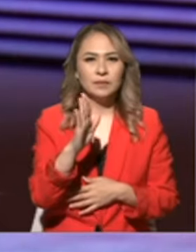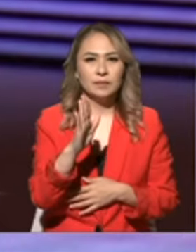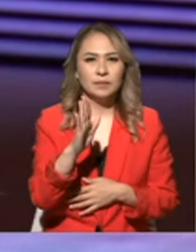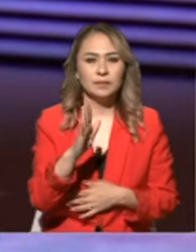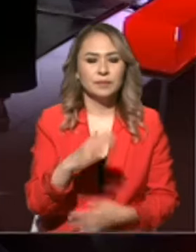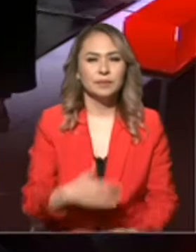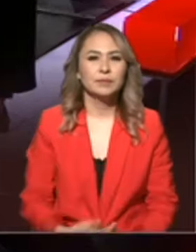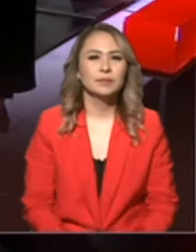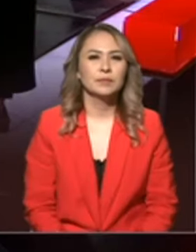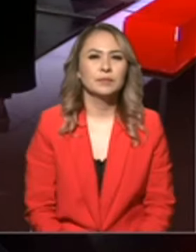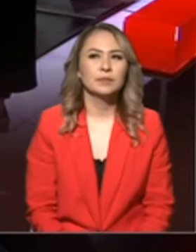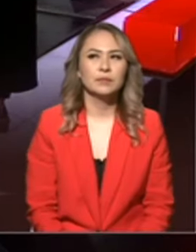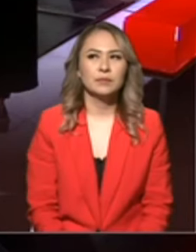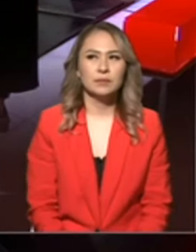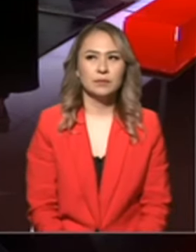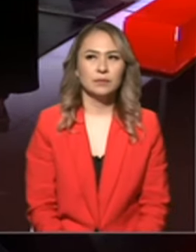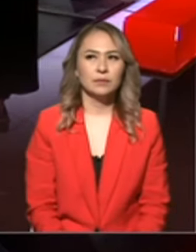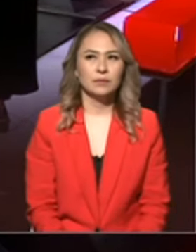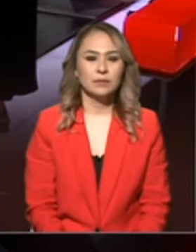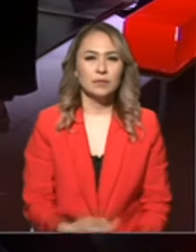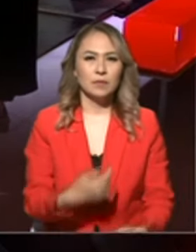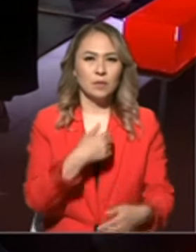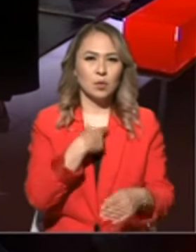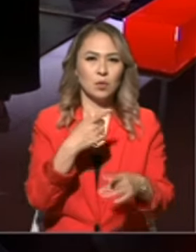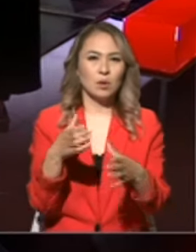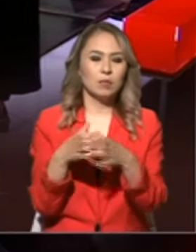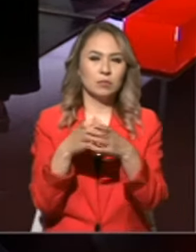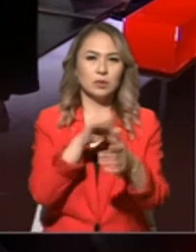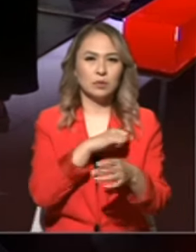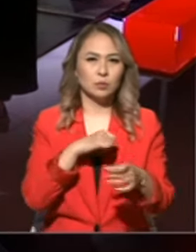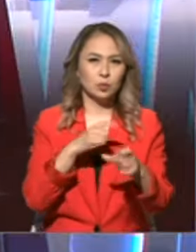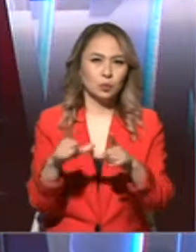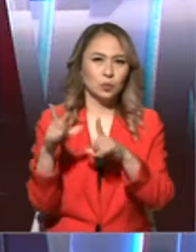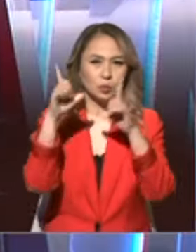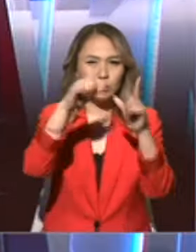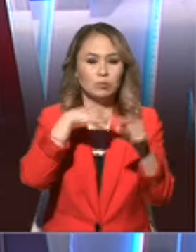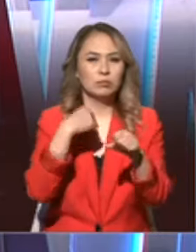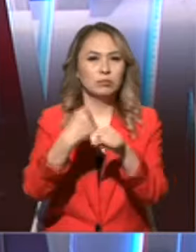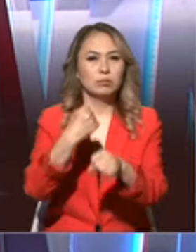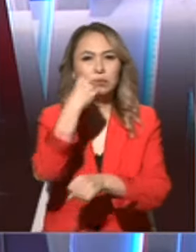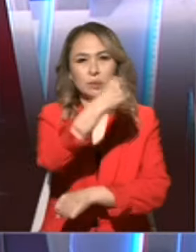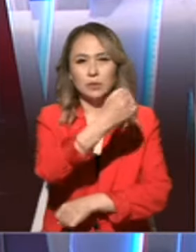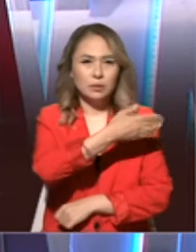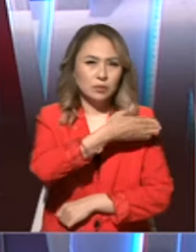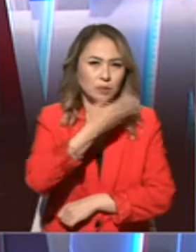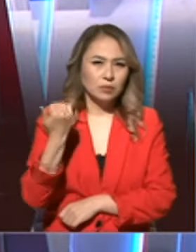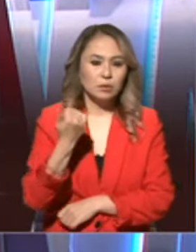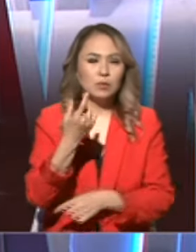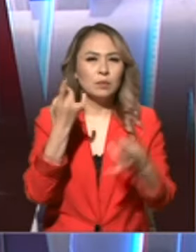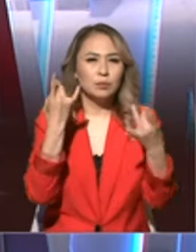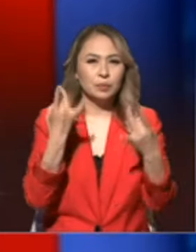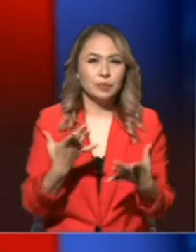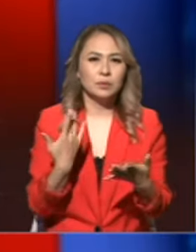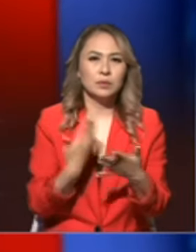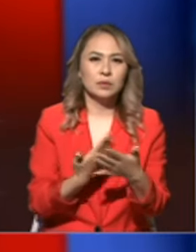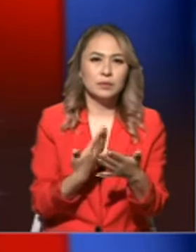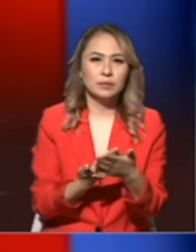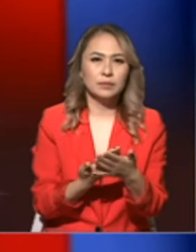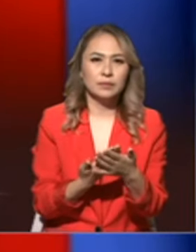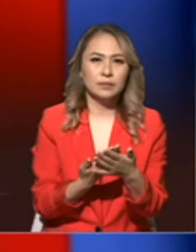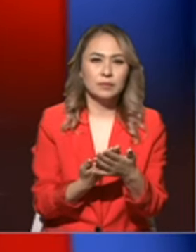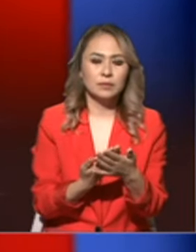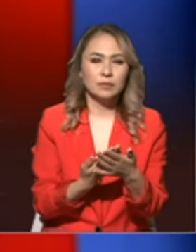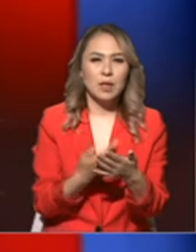қараңыз, олар барып жатқанда біз жіберіп жатқан жоқпыз оны. Олар өздері барып жатыр. Олардың қарап отырсаңыз, ол жердегі